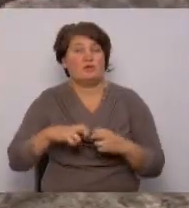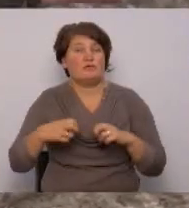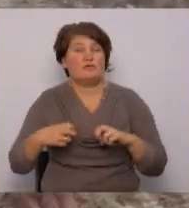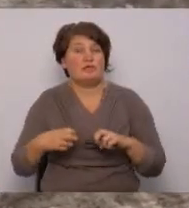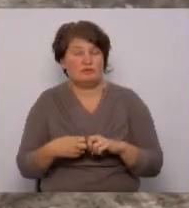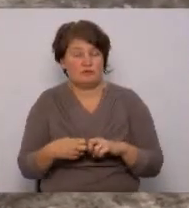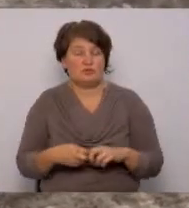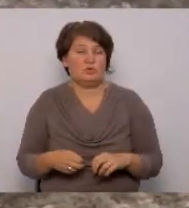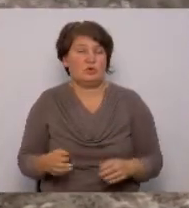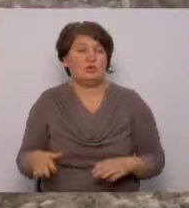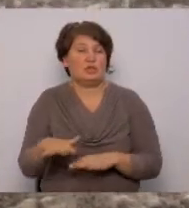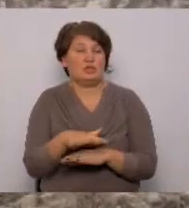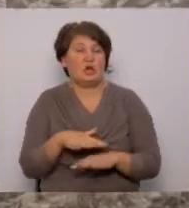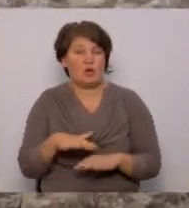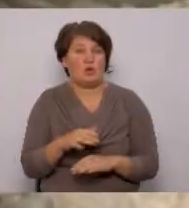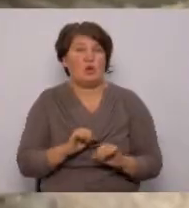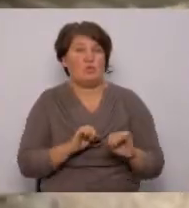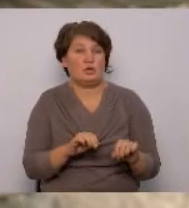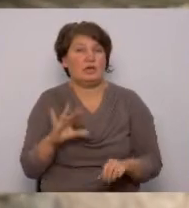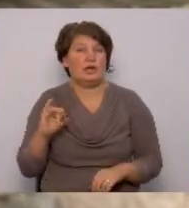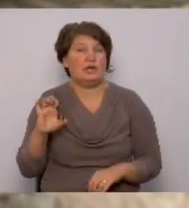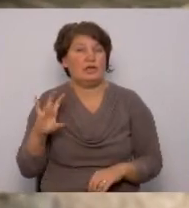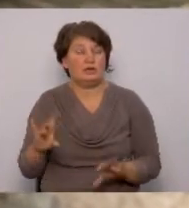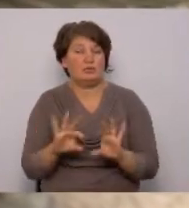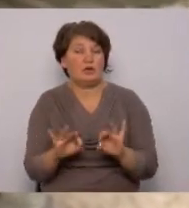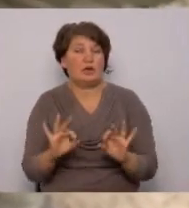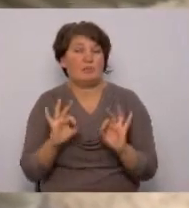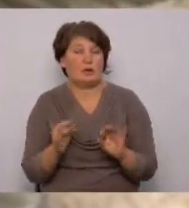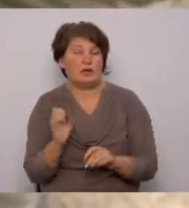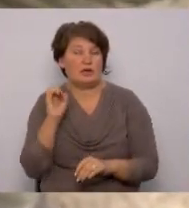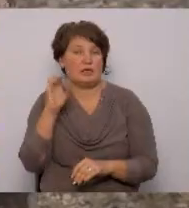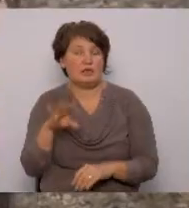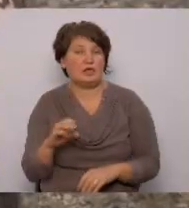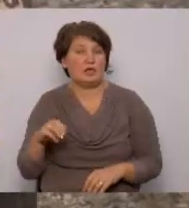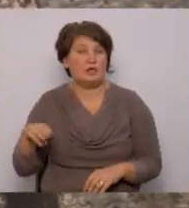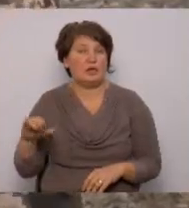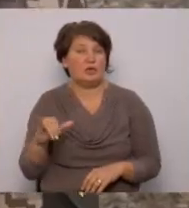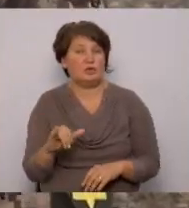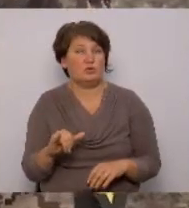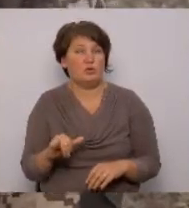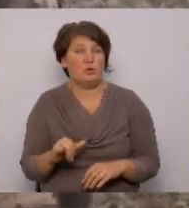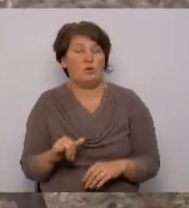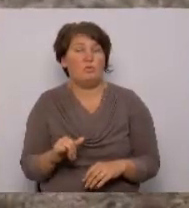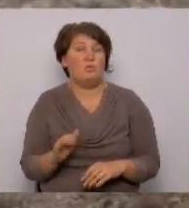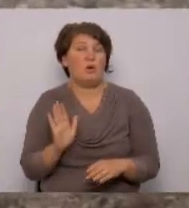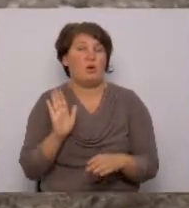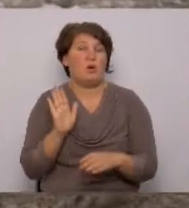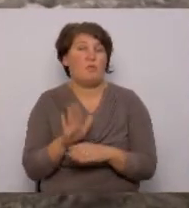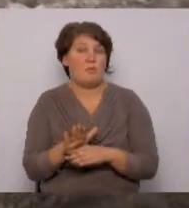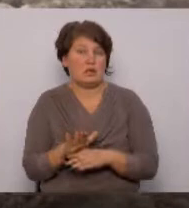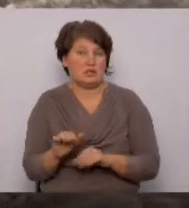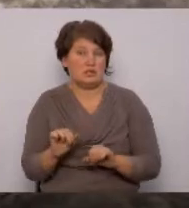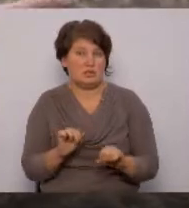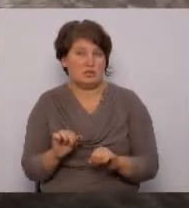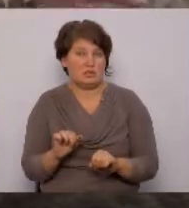комісаріату територіальної оборони Геннадій Іллін розповів, як правильно кидати гранату. По команді «Дабою» військовослужбовець